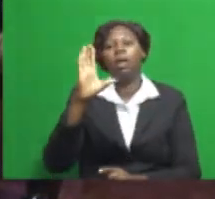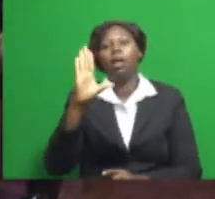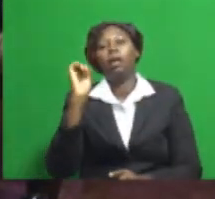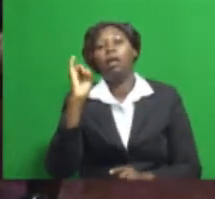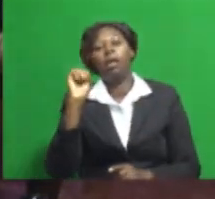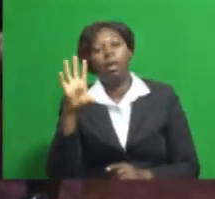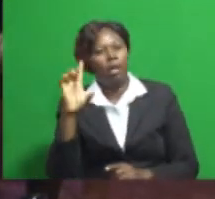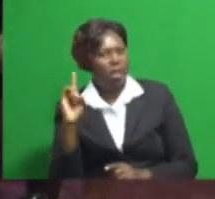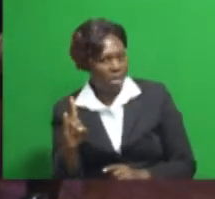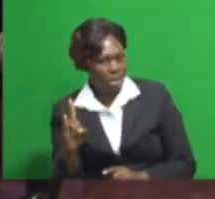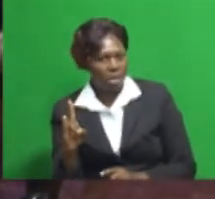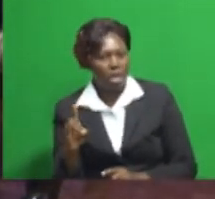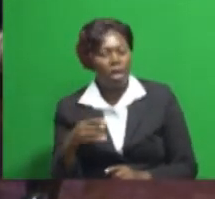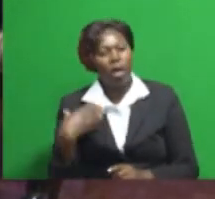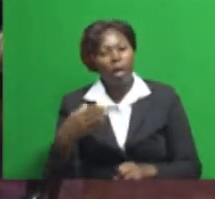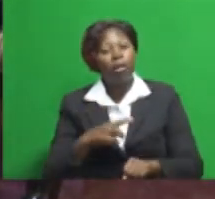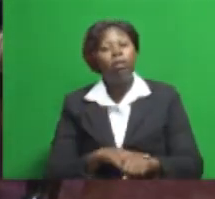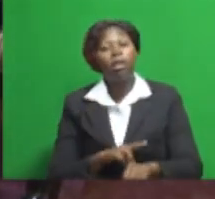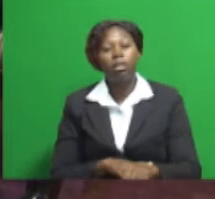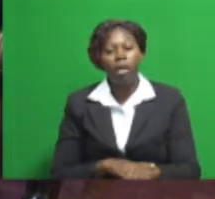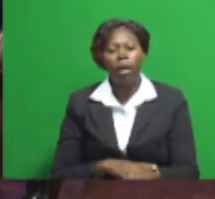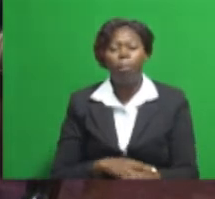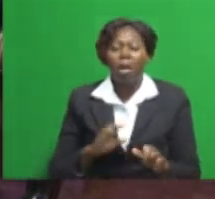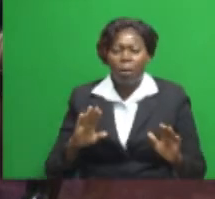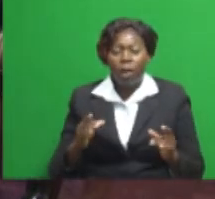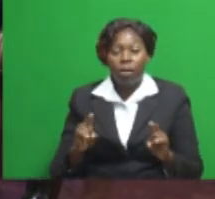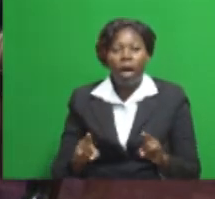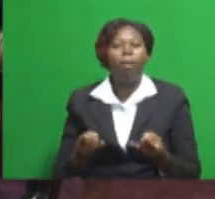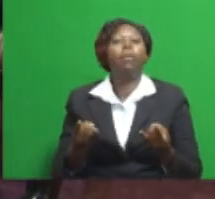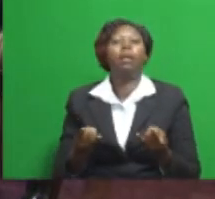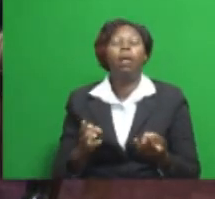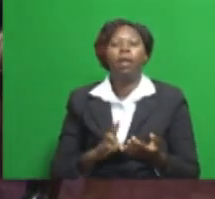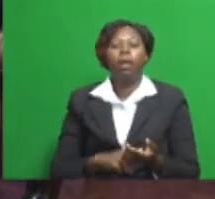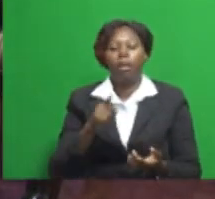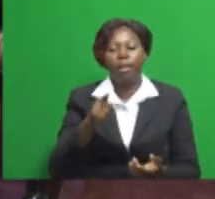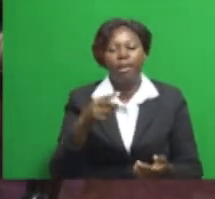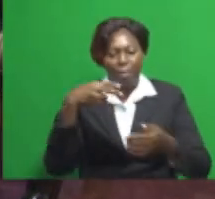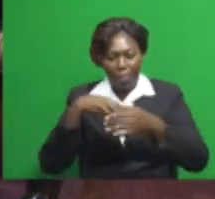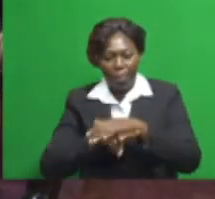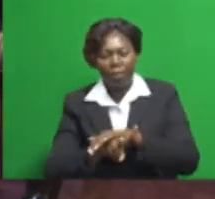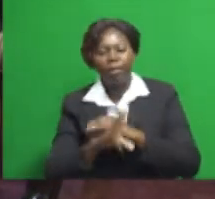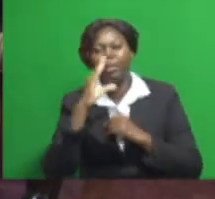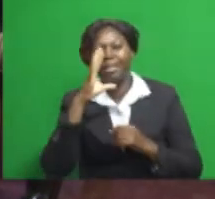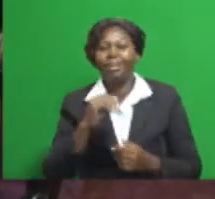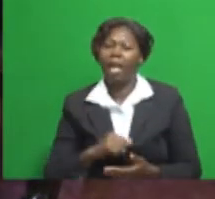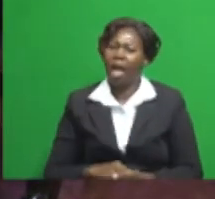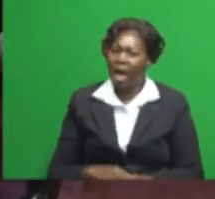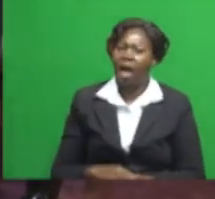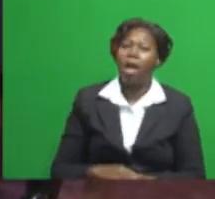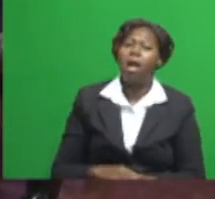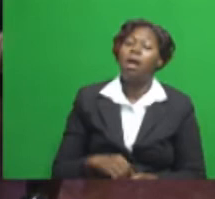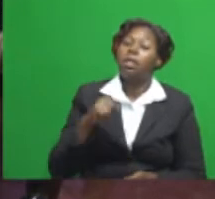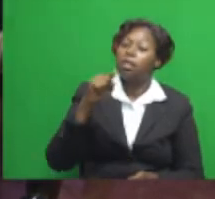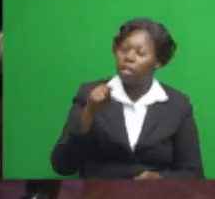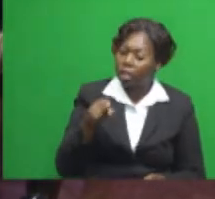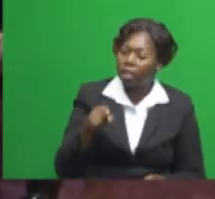Saka vekuSiria manje. Zvaiva netsoti, oh man, nyanza tiri kuronga hadzisi kubudirira ndiyo. Tinotengesi manje. Hanzi